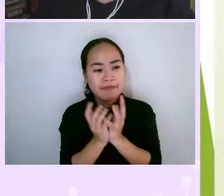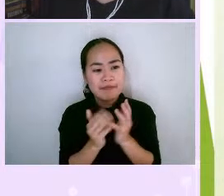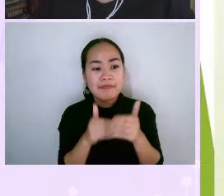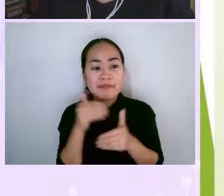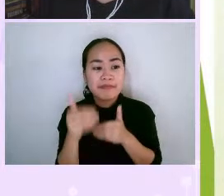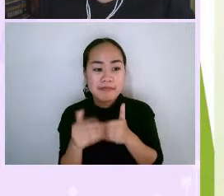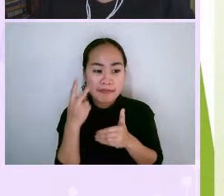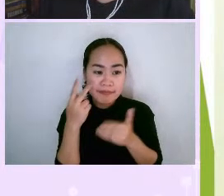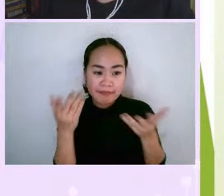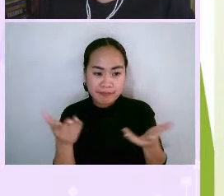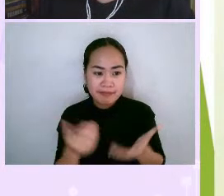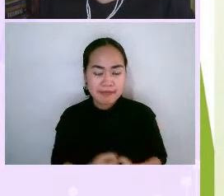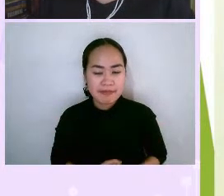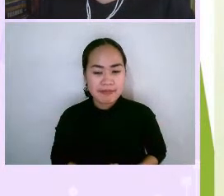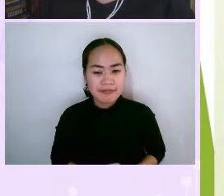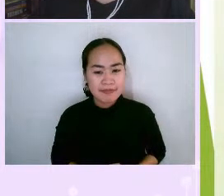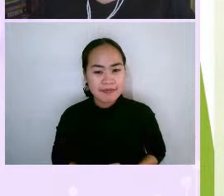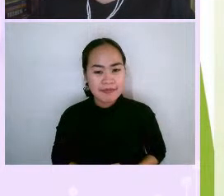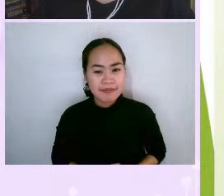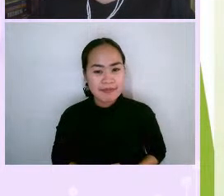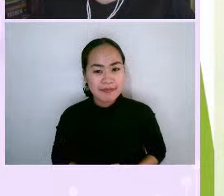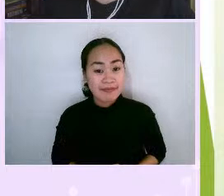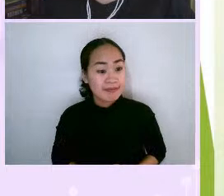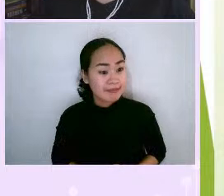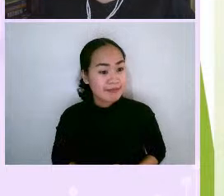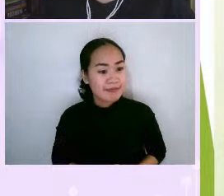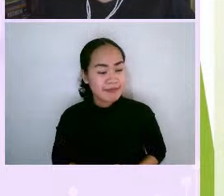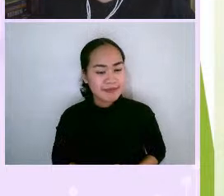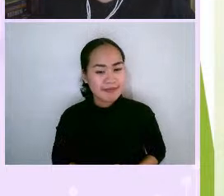slide. We have also this